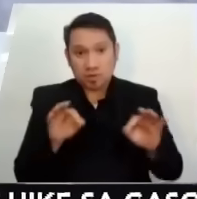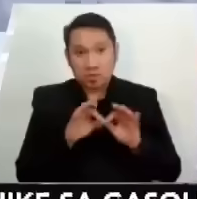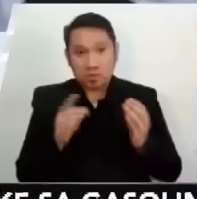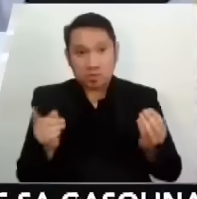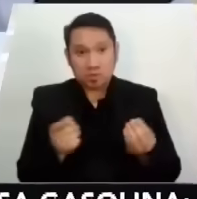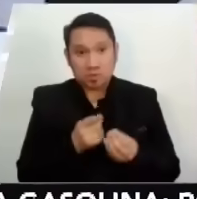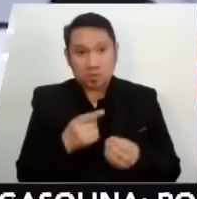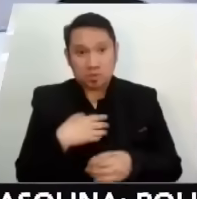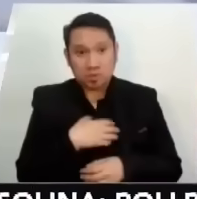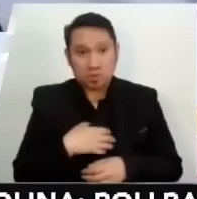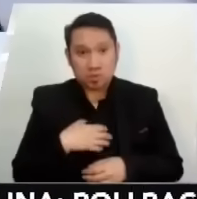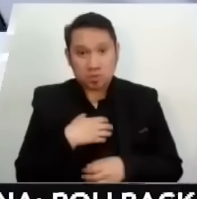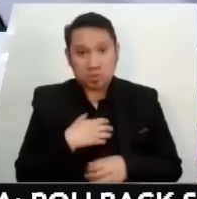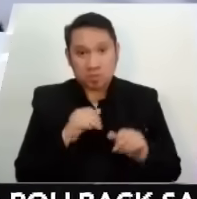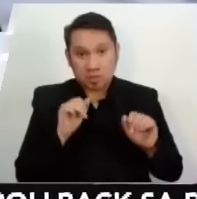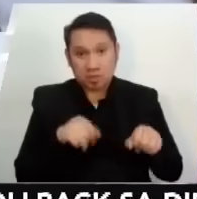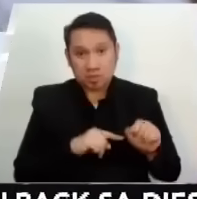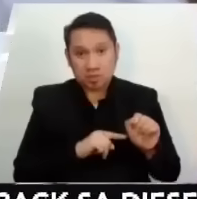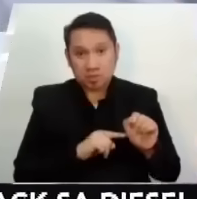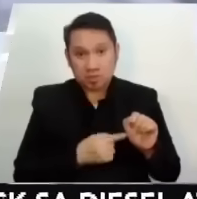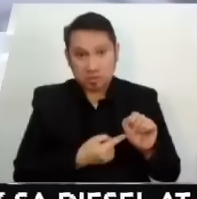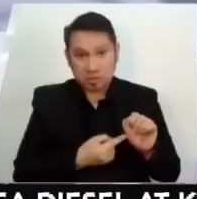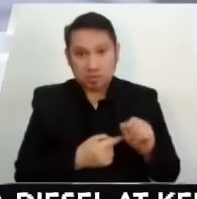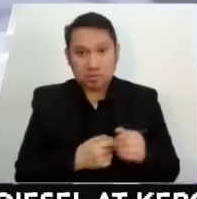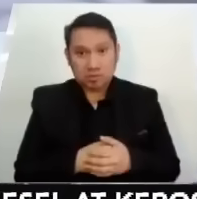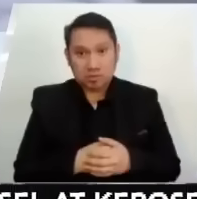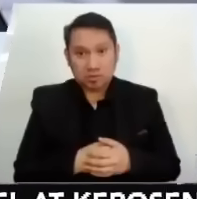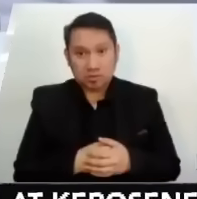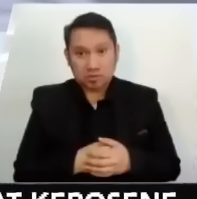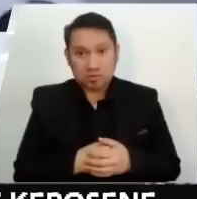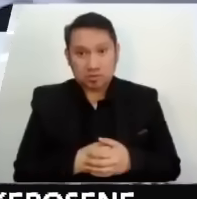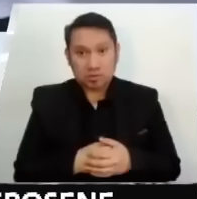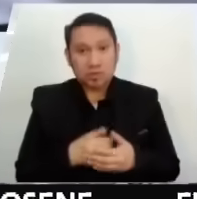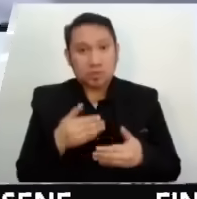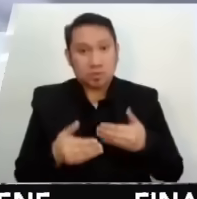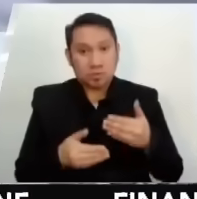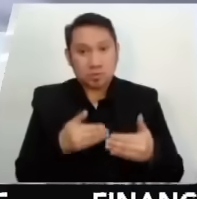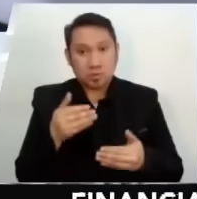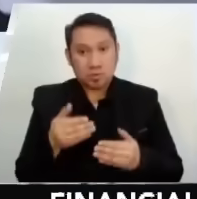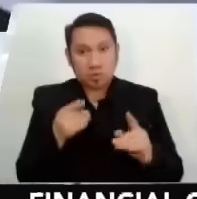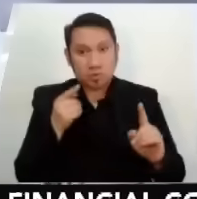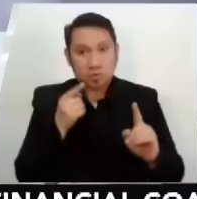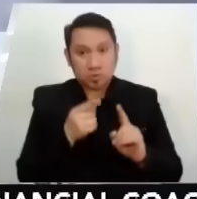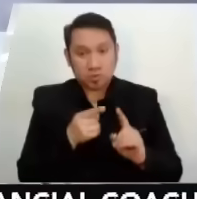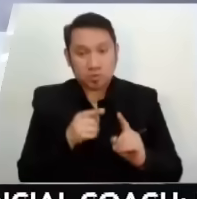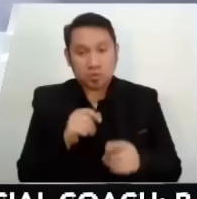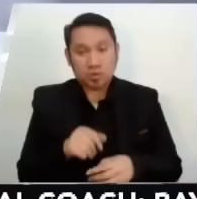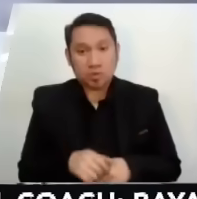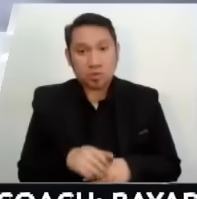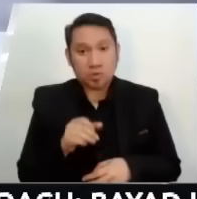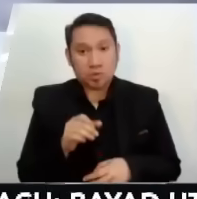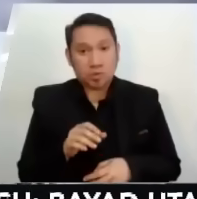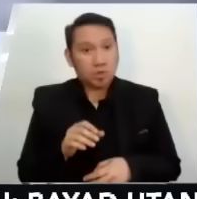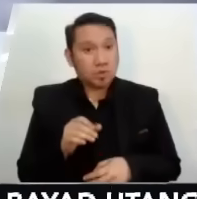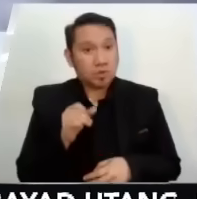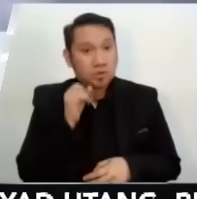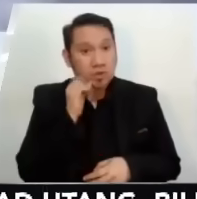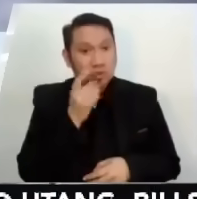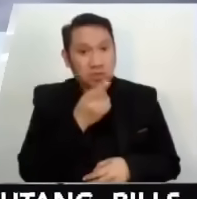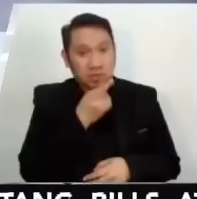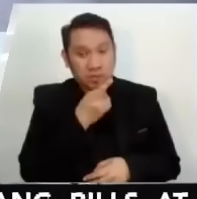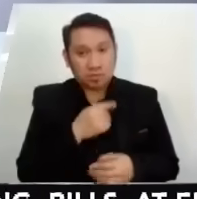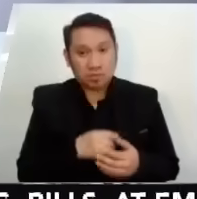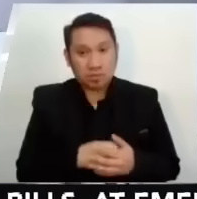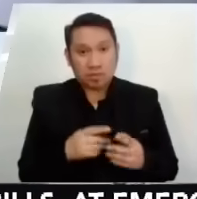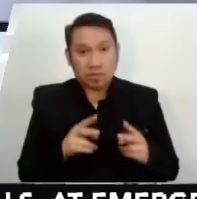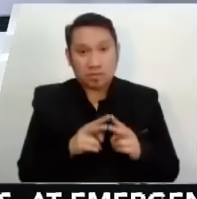simulan na yung totoo na step process towards holding the Vice President accountable. Simple lang naman po ang